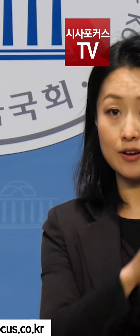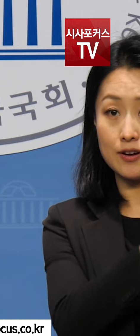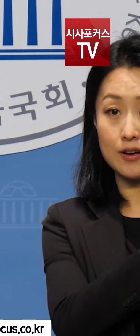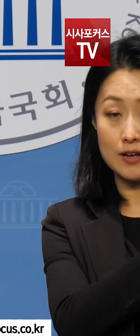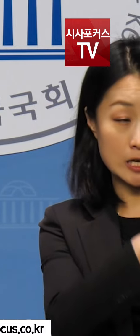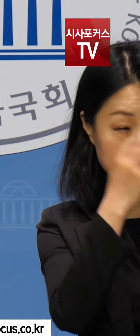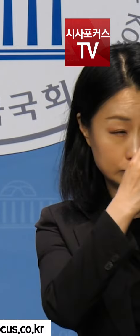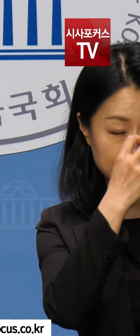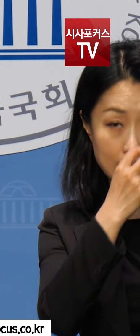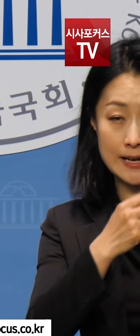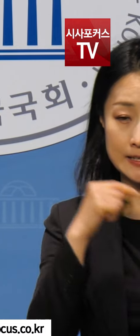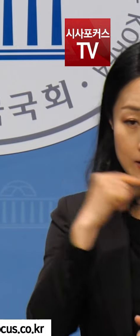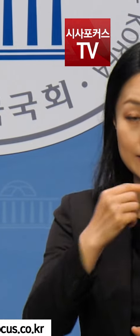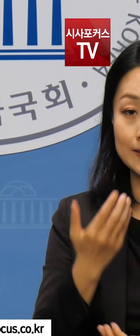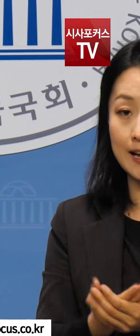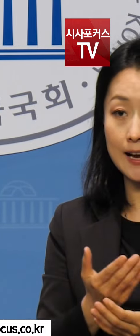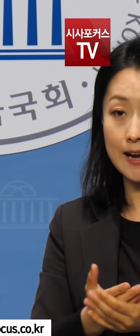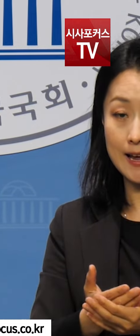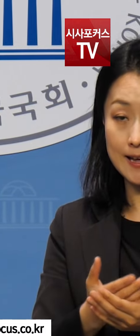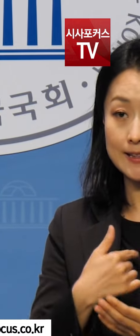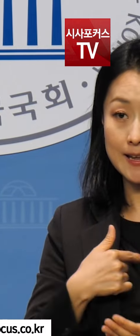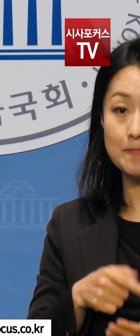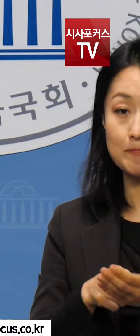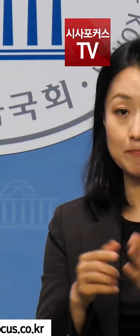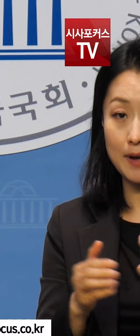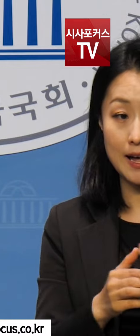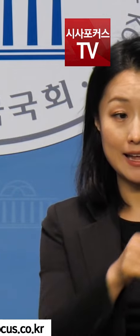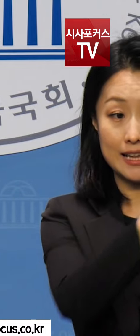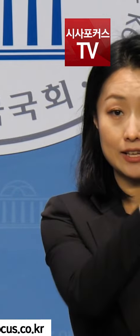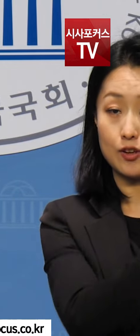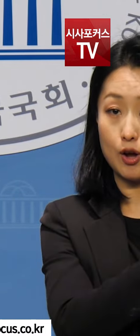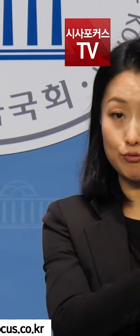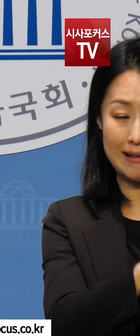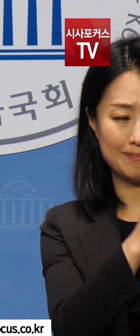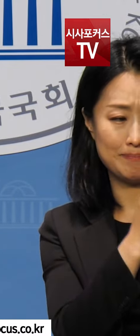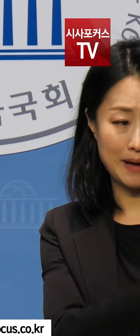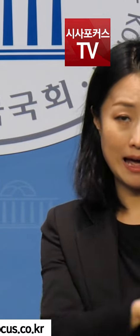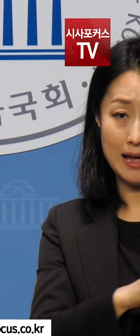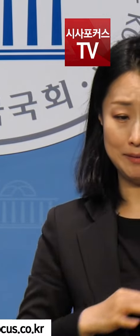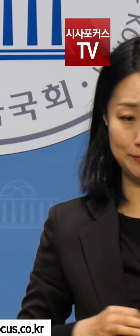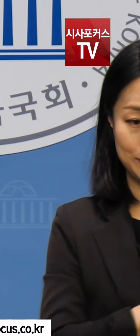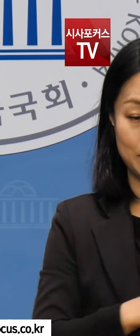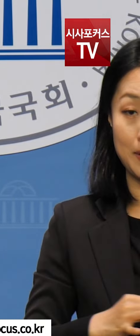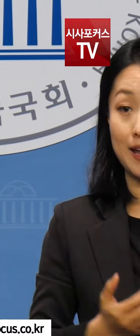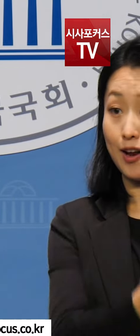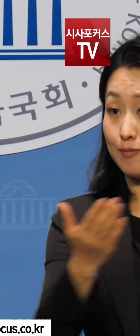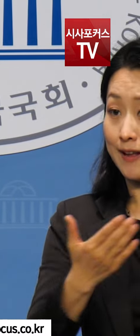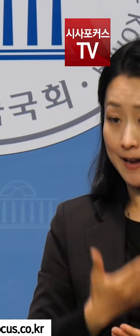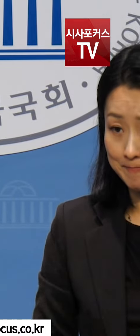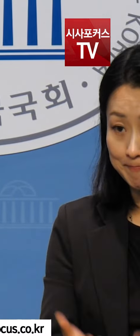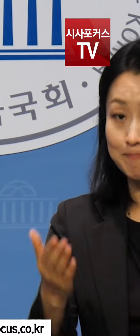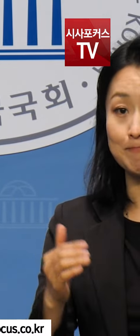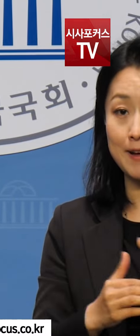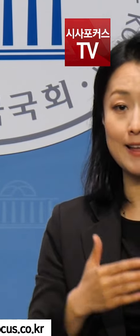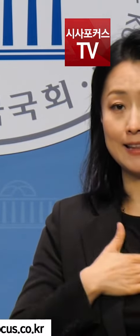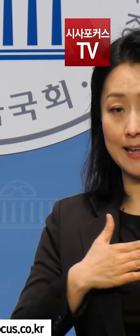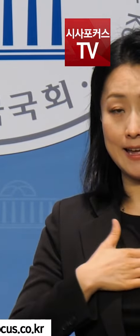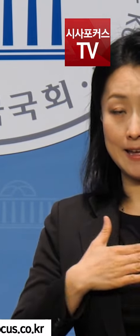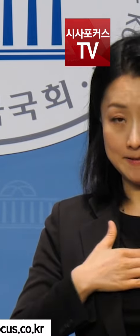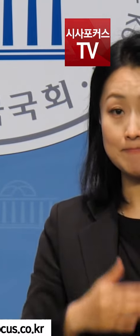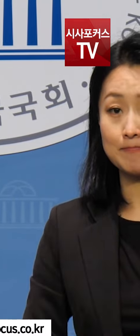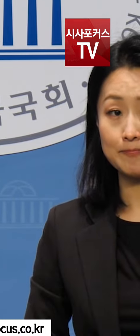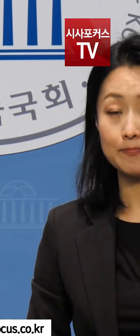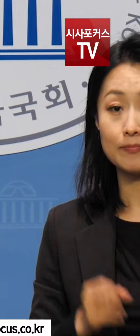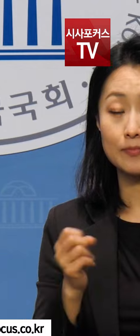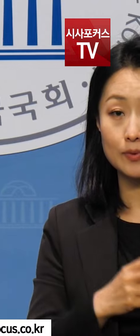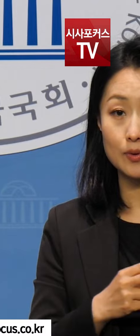강력한 수사를 요구했습니다. 윤석열 대통령 당선 이후에도 무능과 부패를 국민 앞에 소상히 밝혔습니다. 만